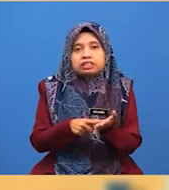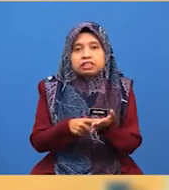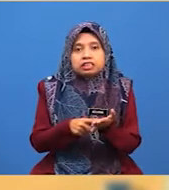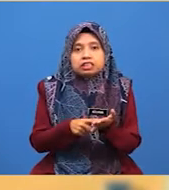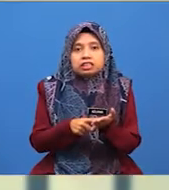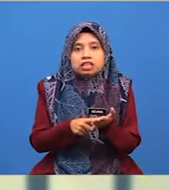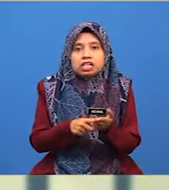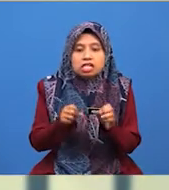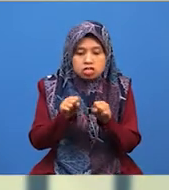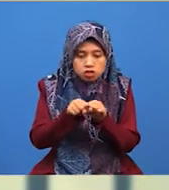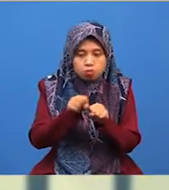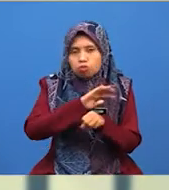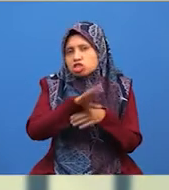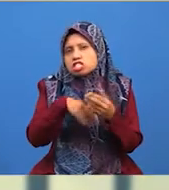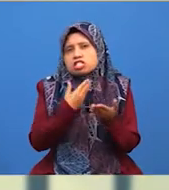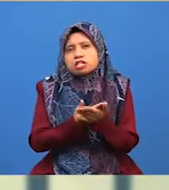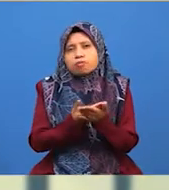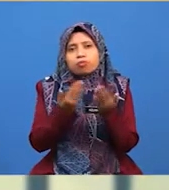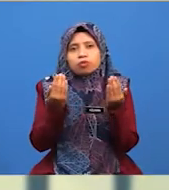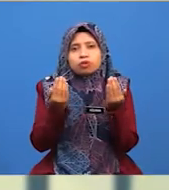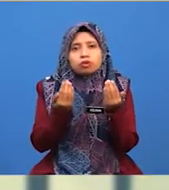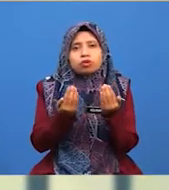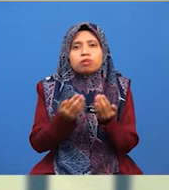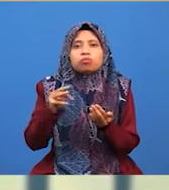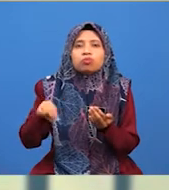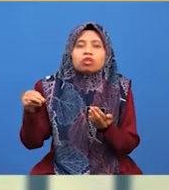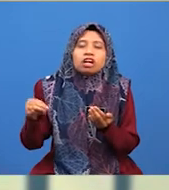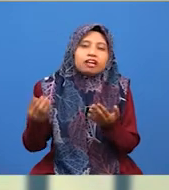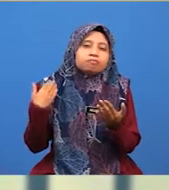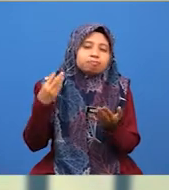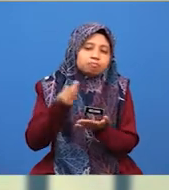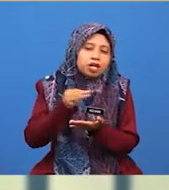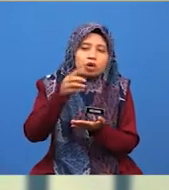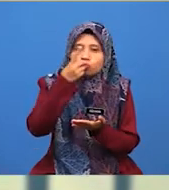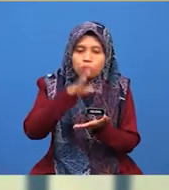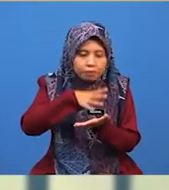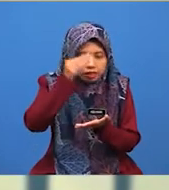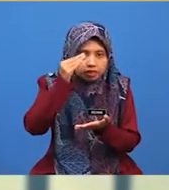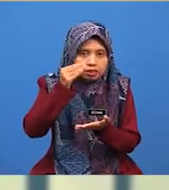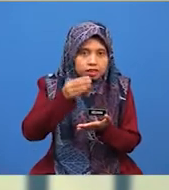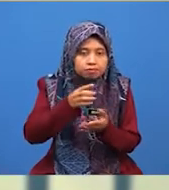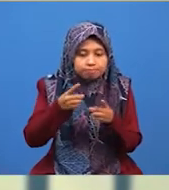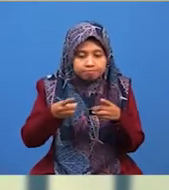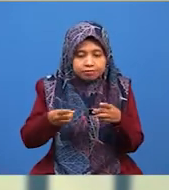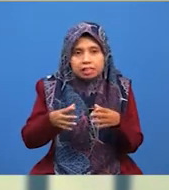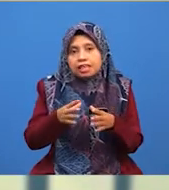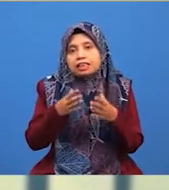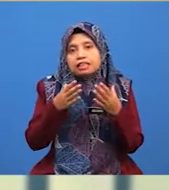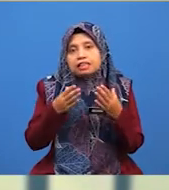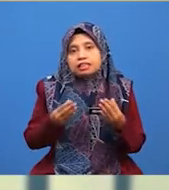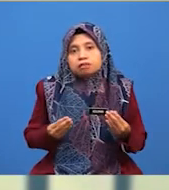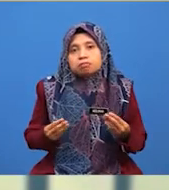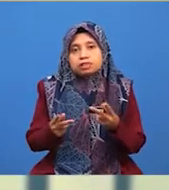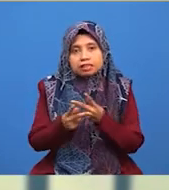ini. Semoga kamu semua sentiasa bersemangat untuk belajar. Sekian